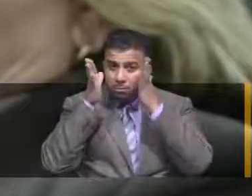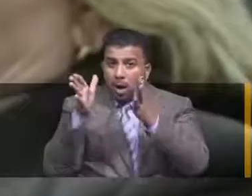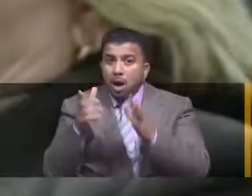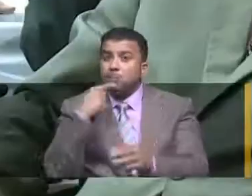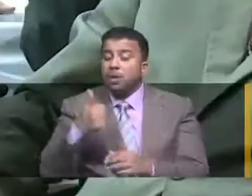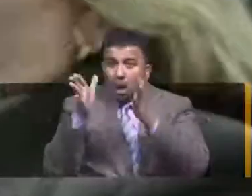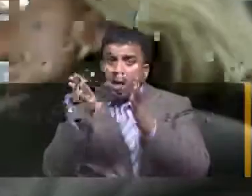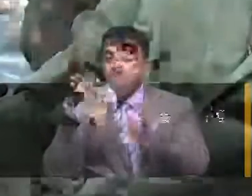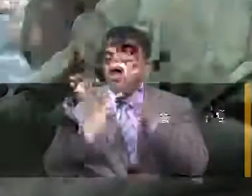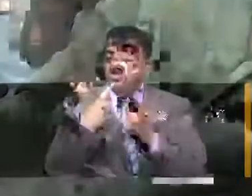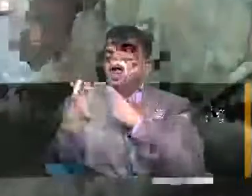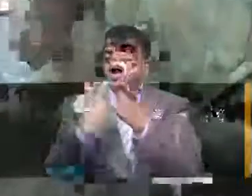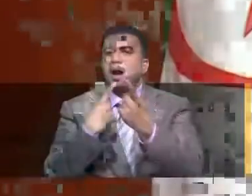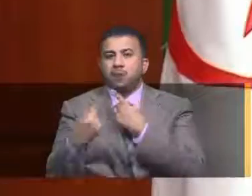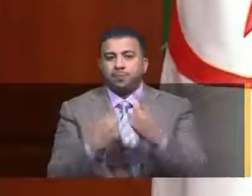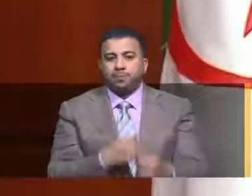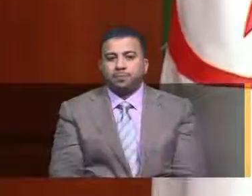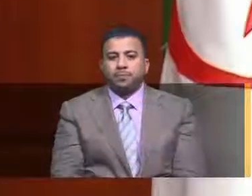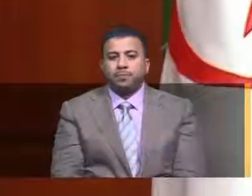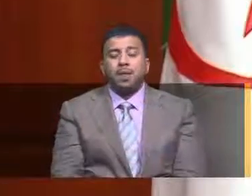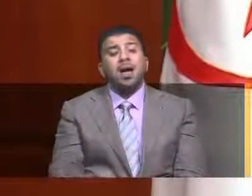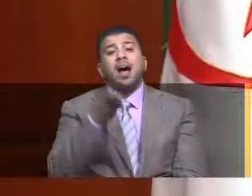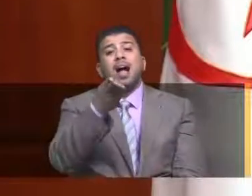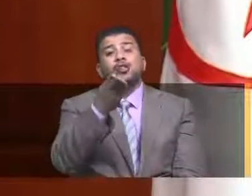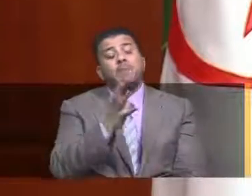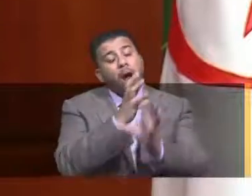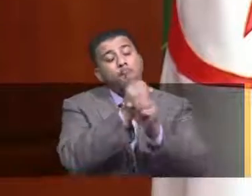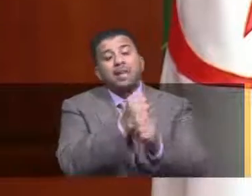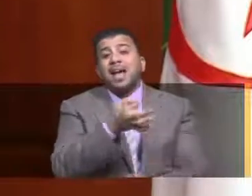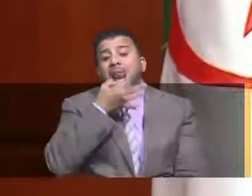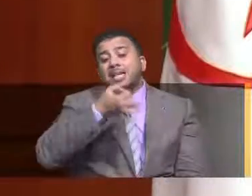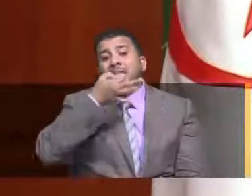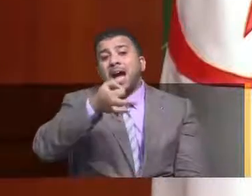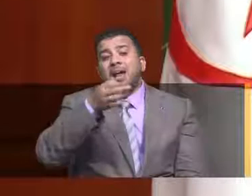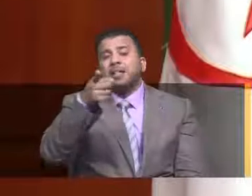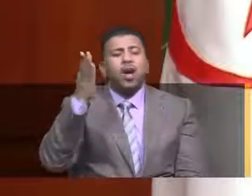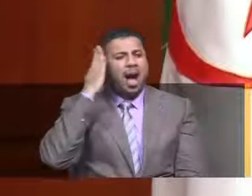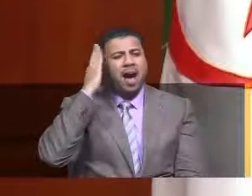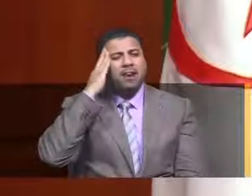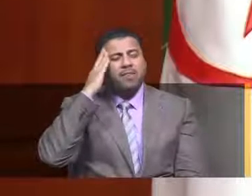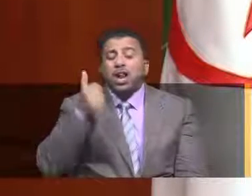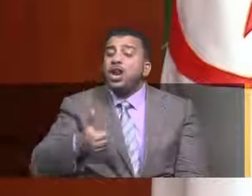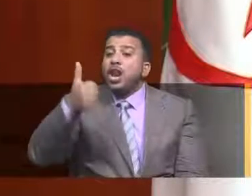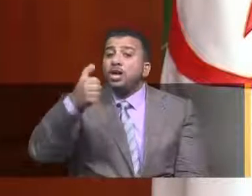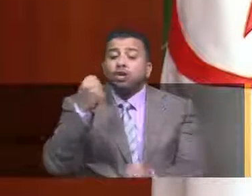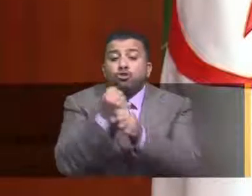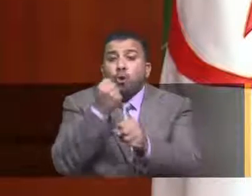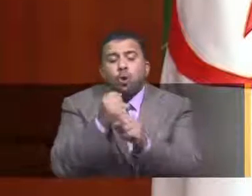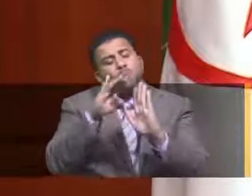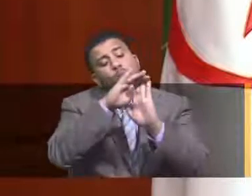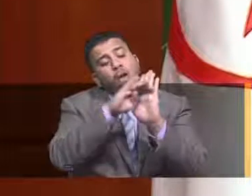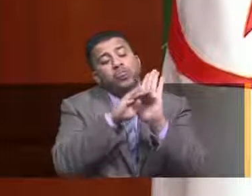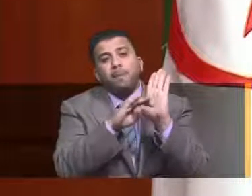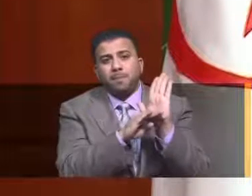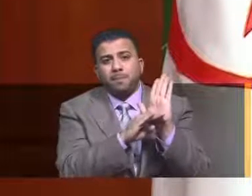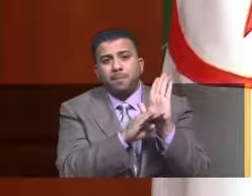تحقيق وأنتم يا حماة اللسان تعرفون أن النجاح هو جهد منظم، وإننا